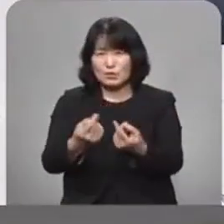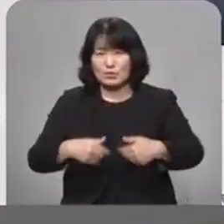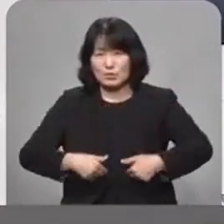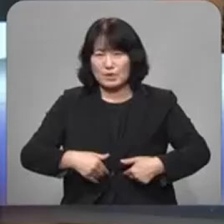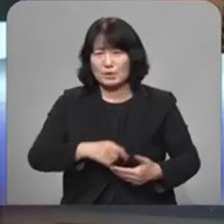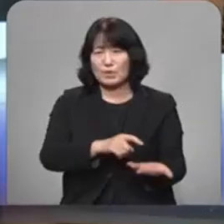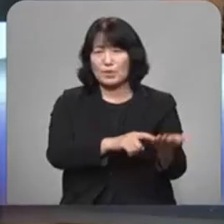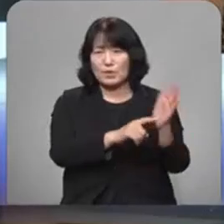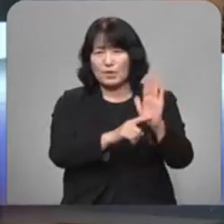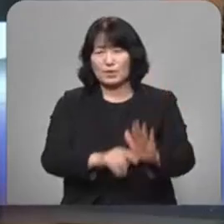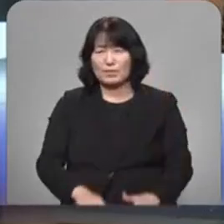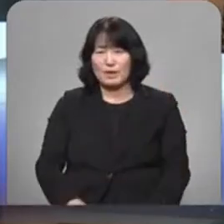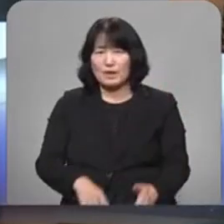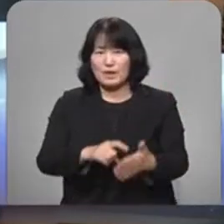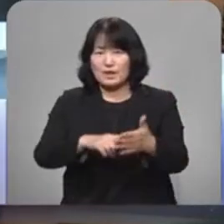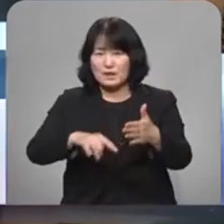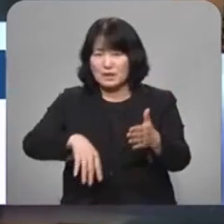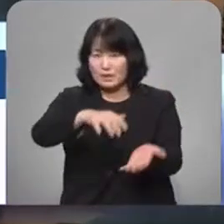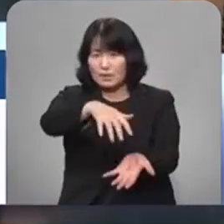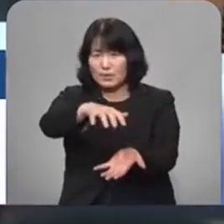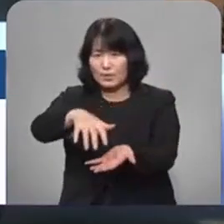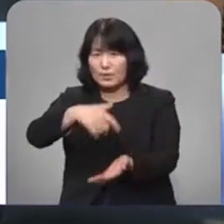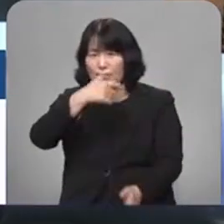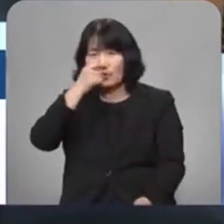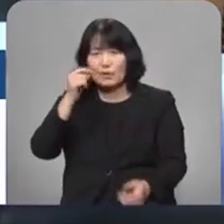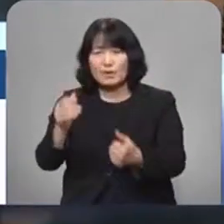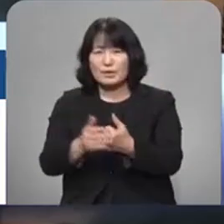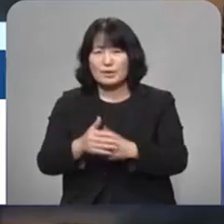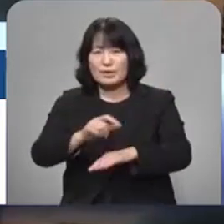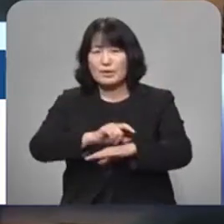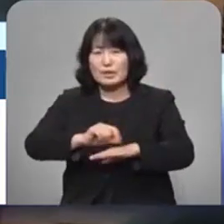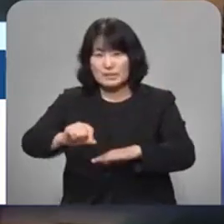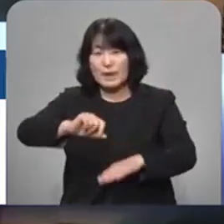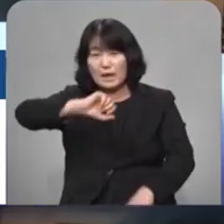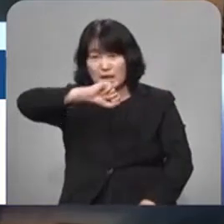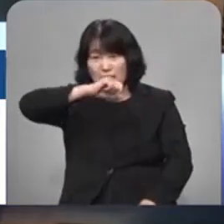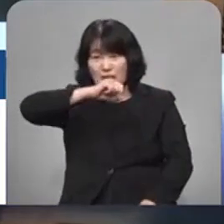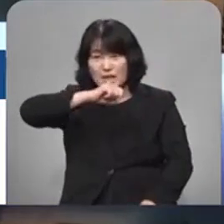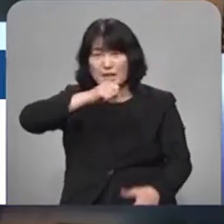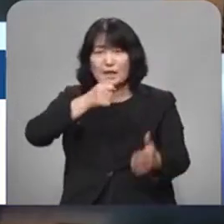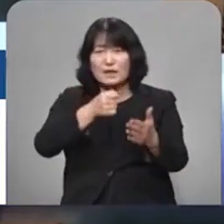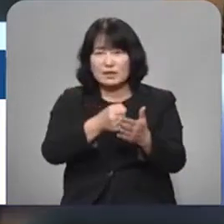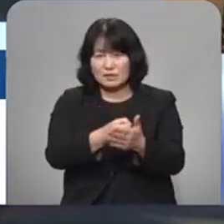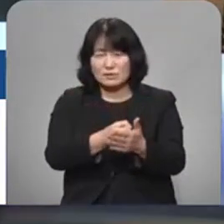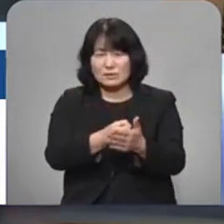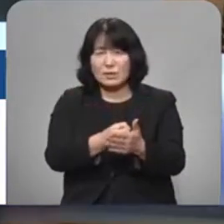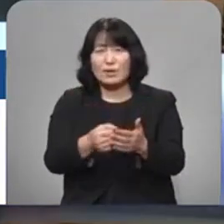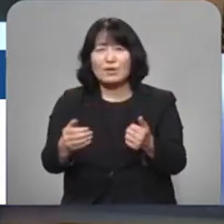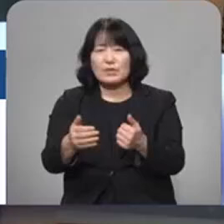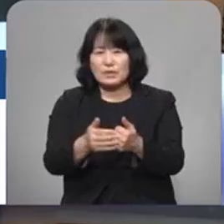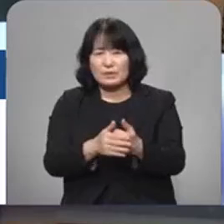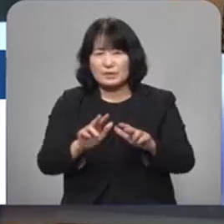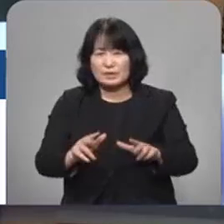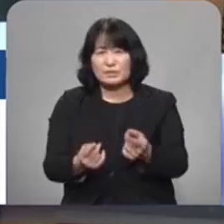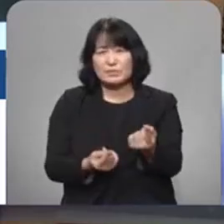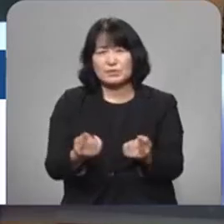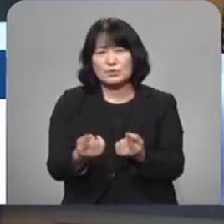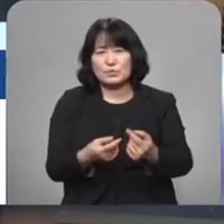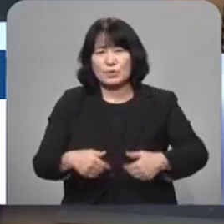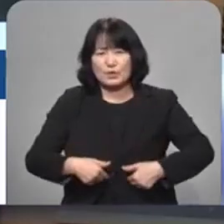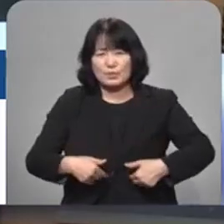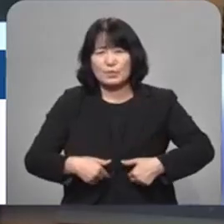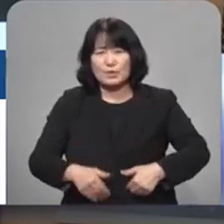밝혔습니다 세에 따라서 지방 교부세 교부금이 결정이 되기 때문에 어차피 조정은